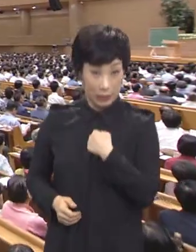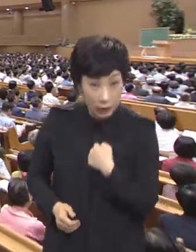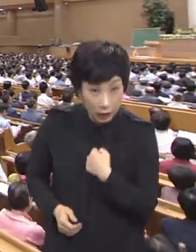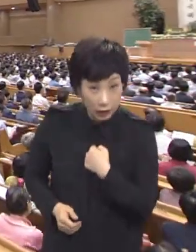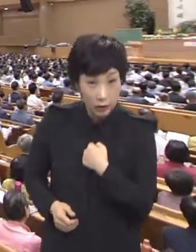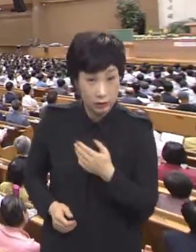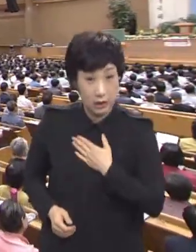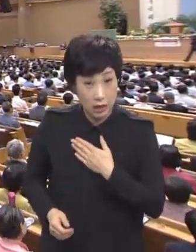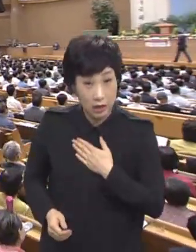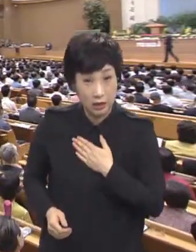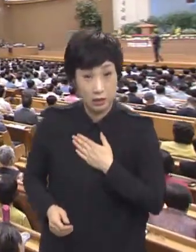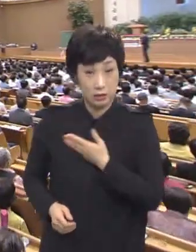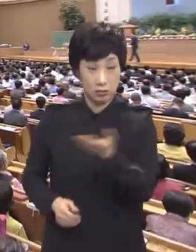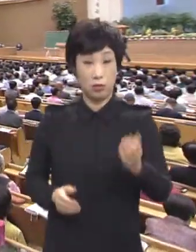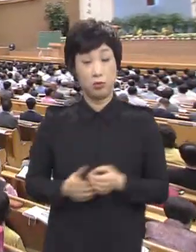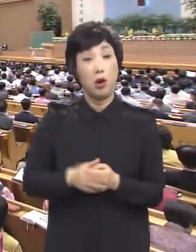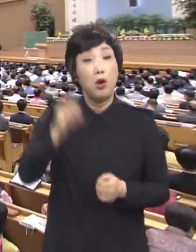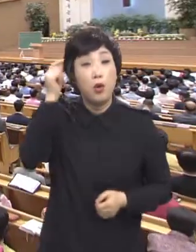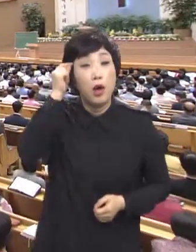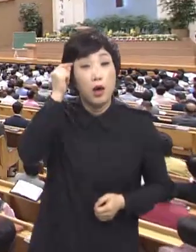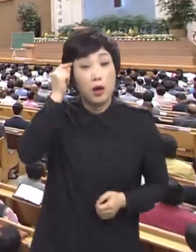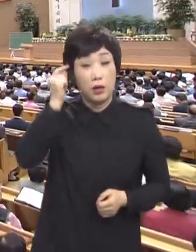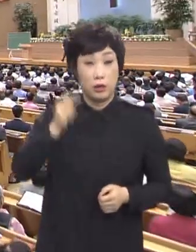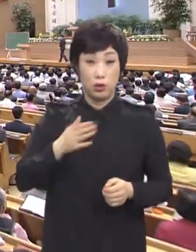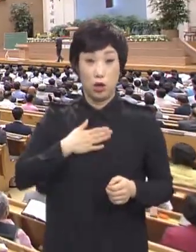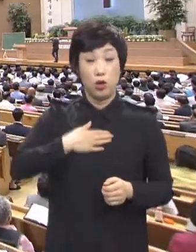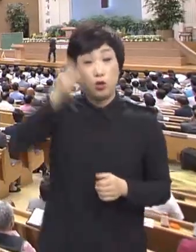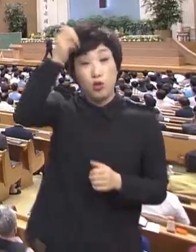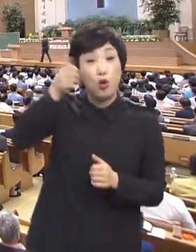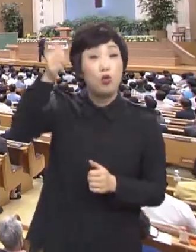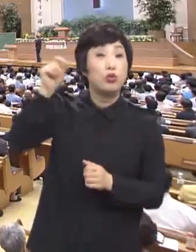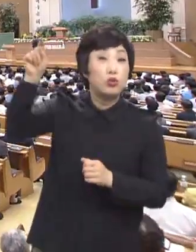내가. 응? 왜? 살려고.